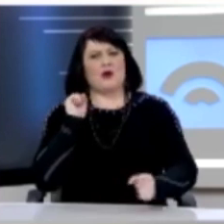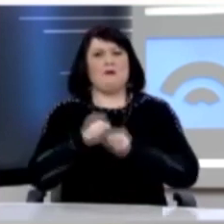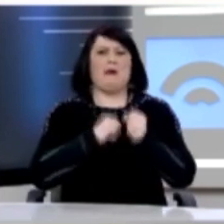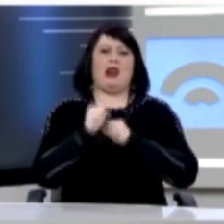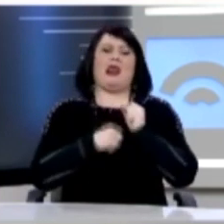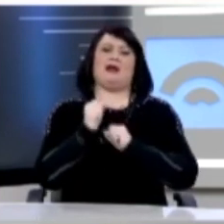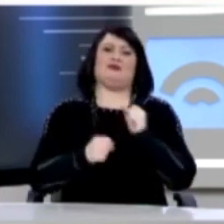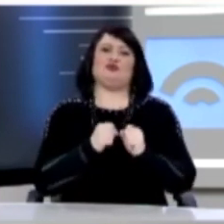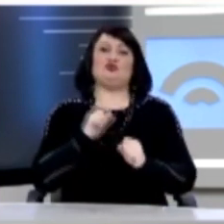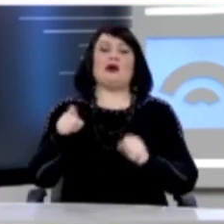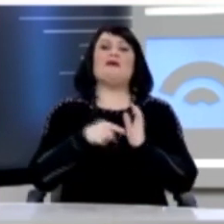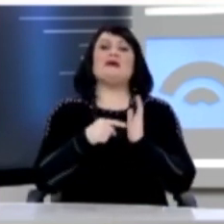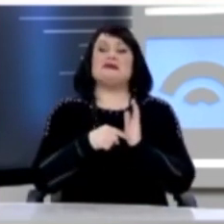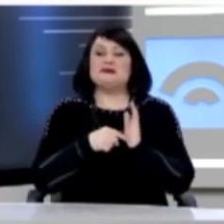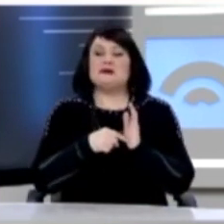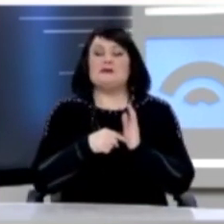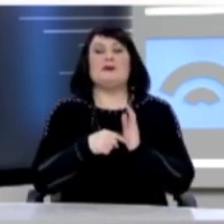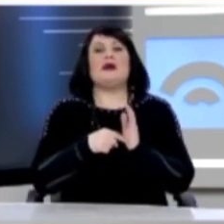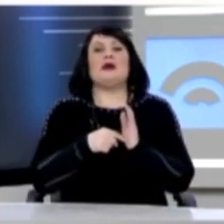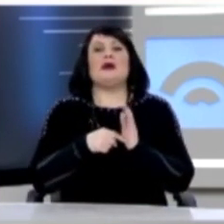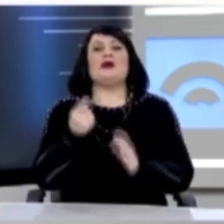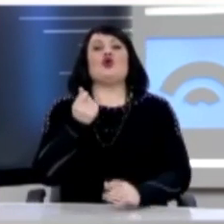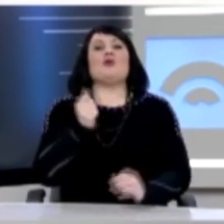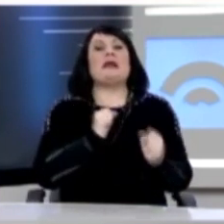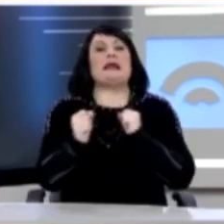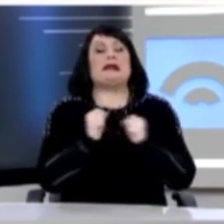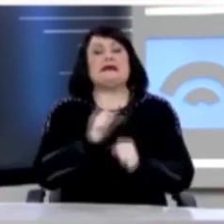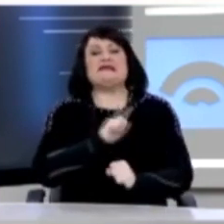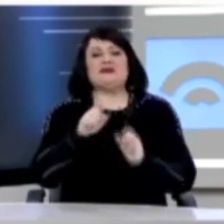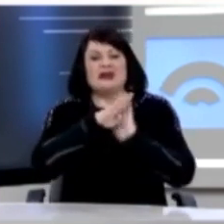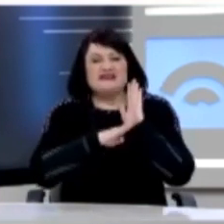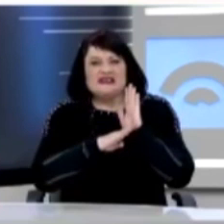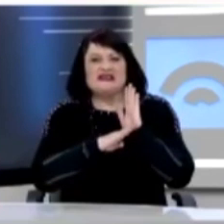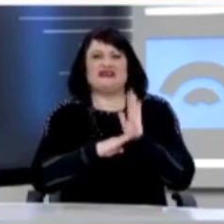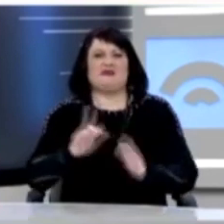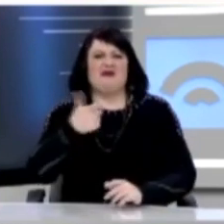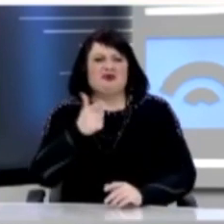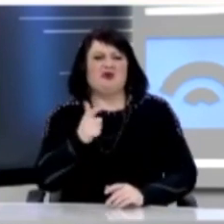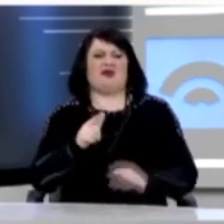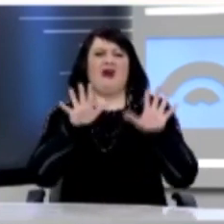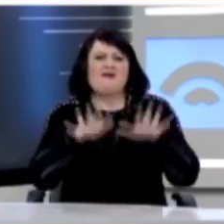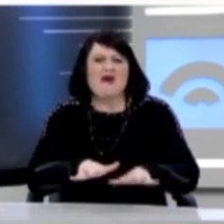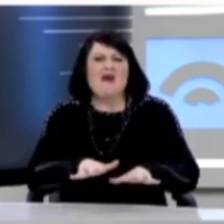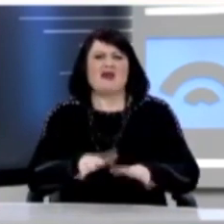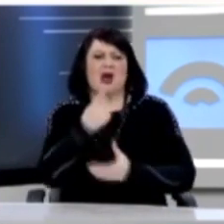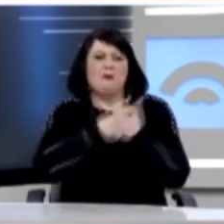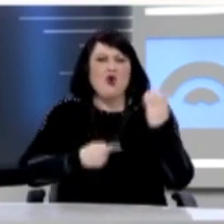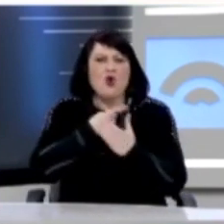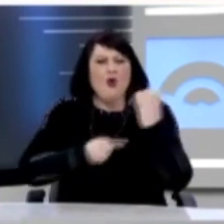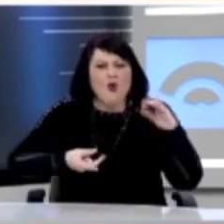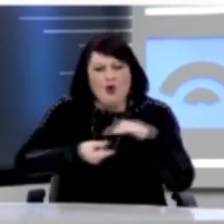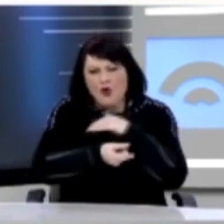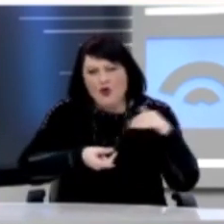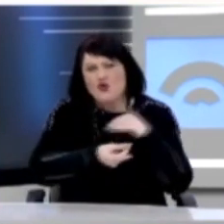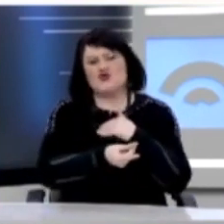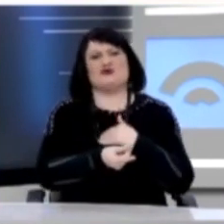αγώνα κατά αυτού του συστήματος που γεννά οικονομικές κρίσεις, φτώχεια, ανεργία, προσφυγιά,